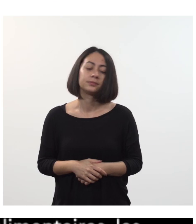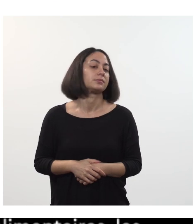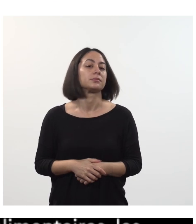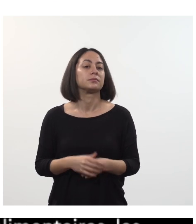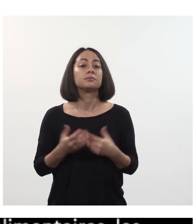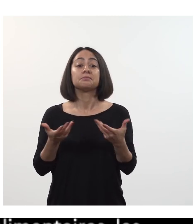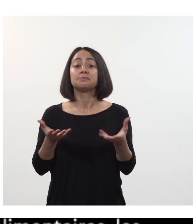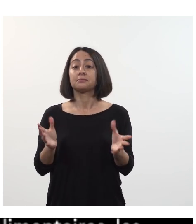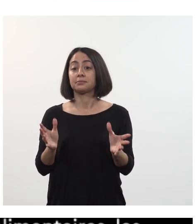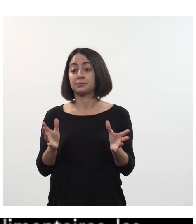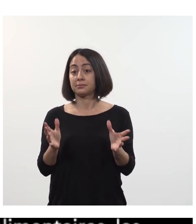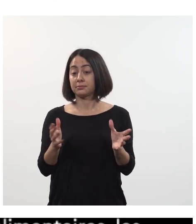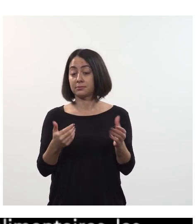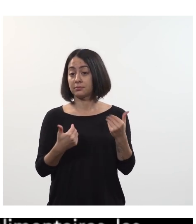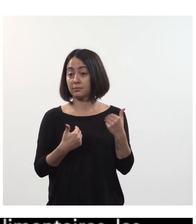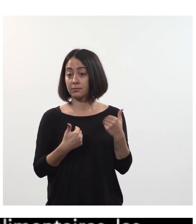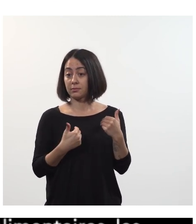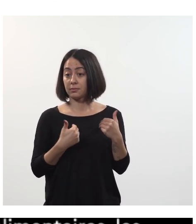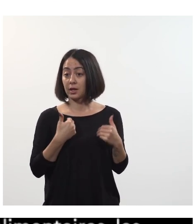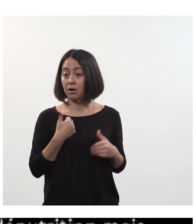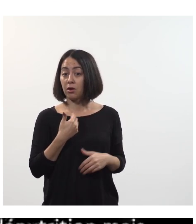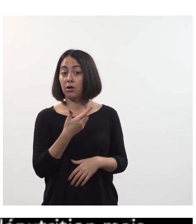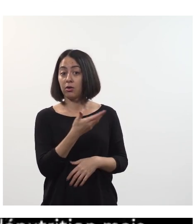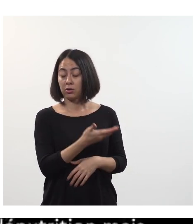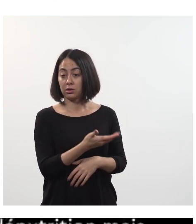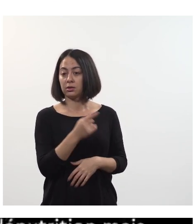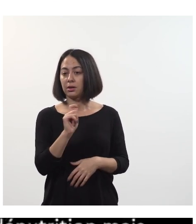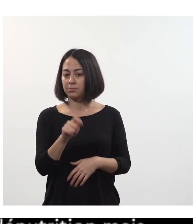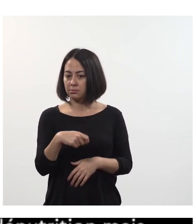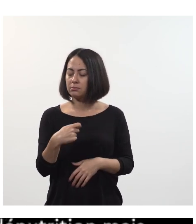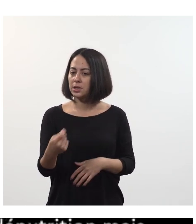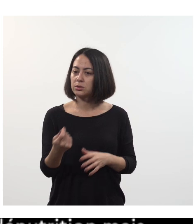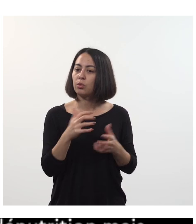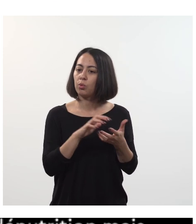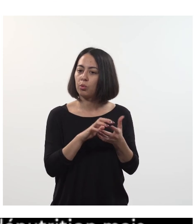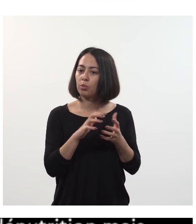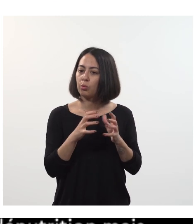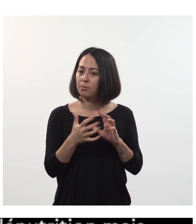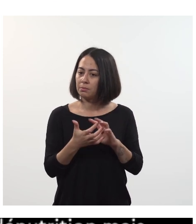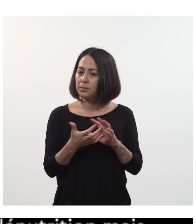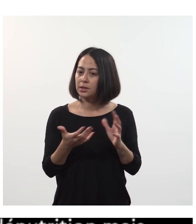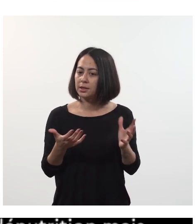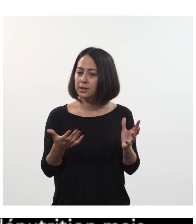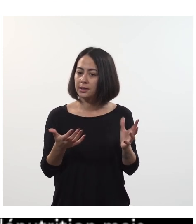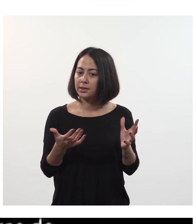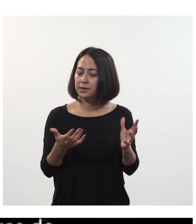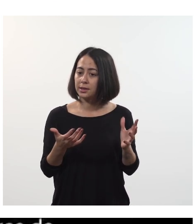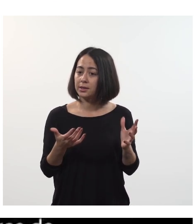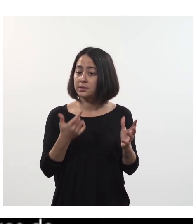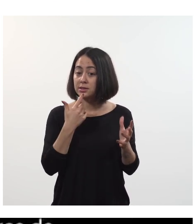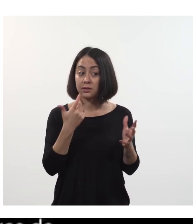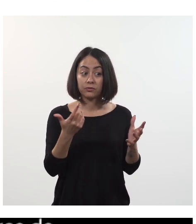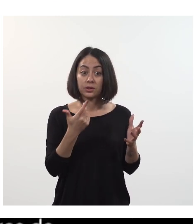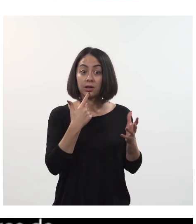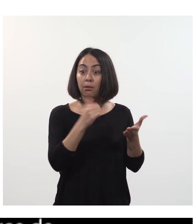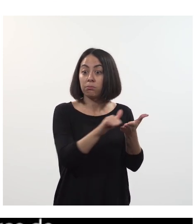le handicap, finalement, ce sera bien sûr extrêmement compliqué, voire impossible d'en sortir. Par